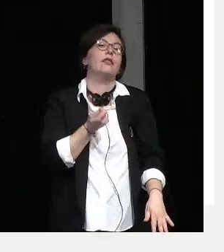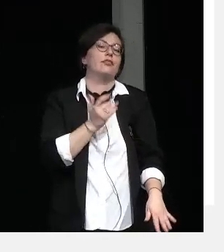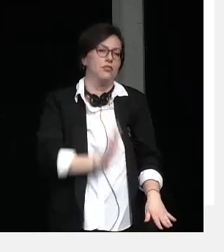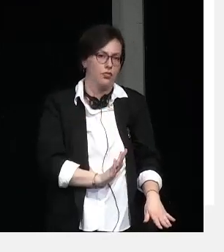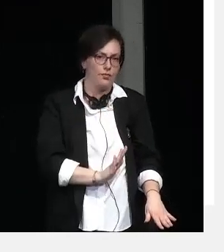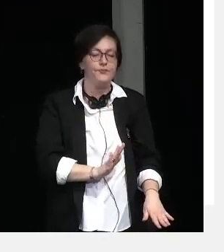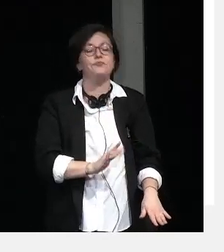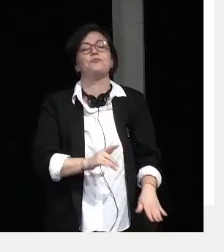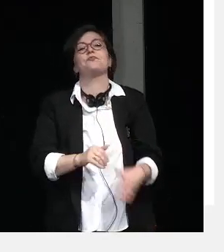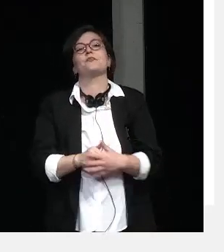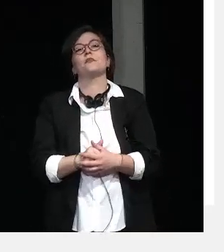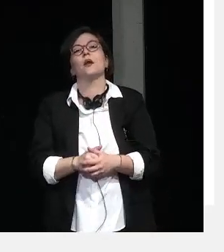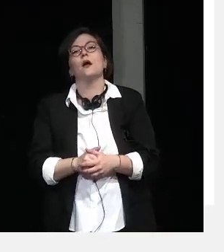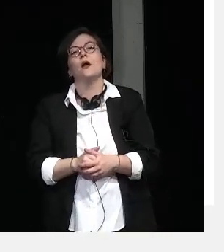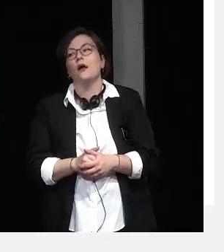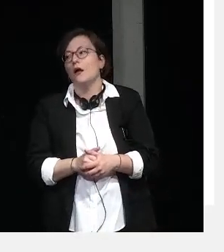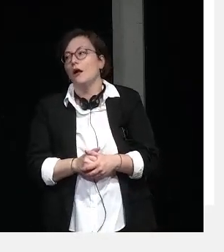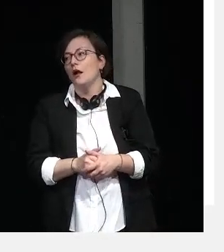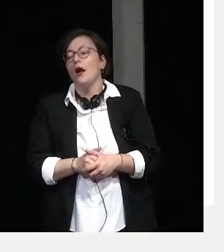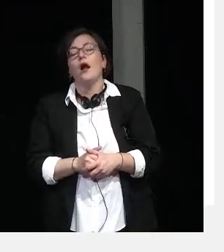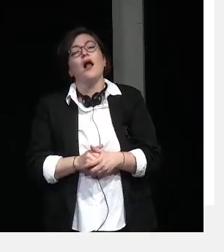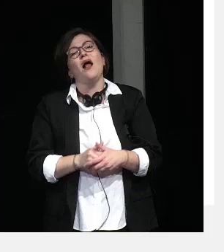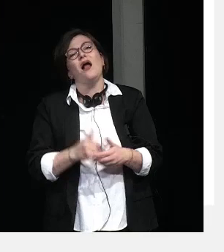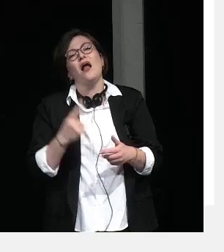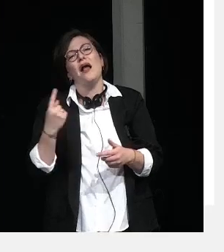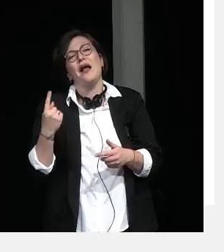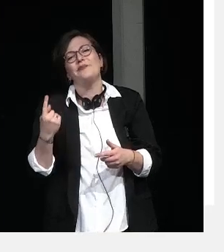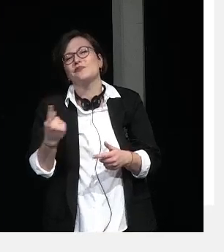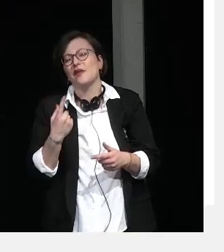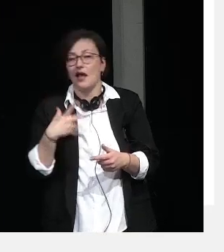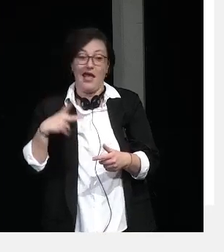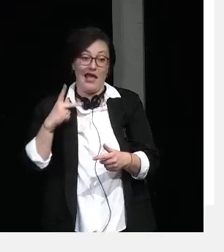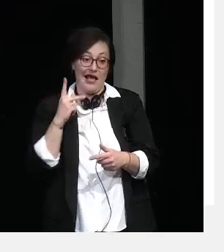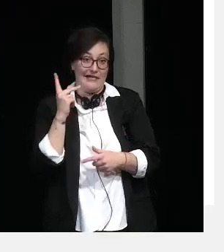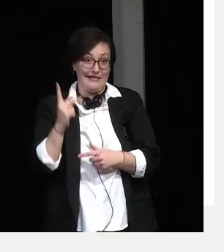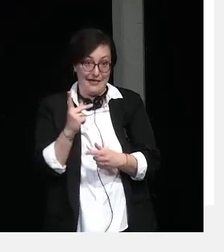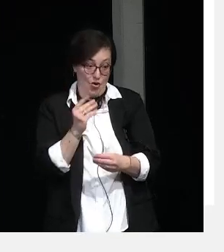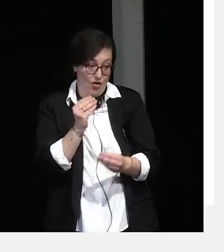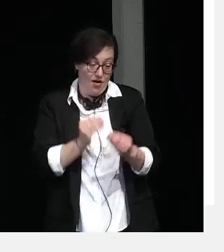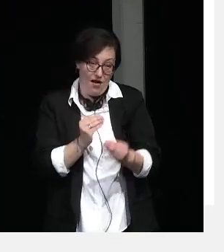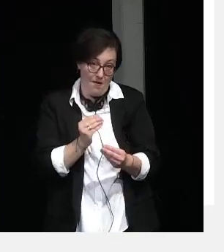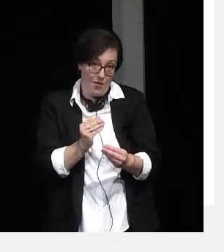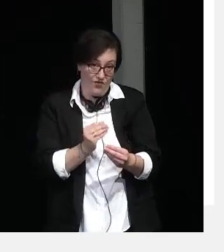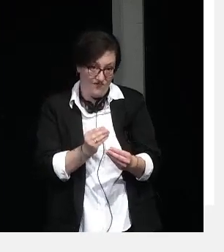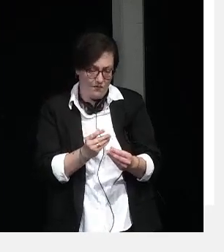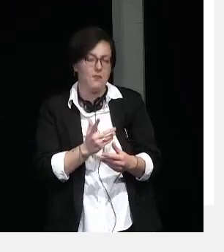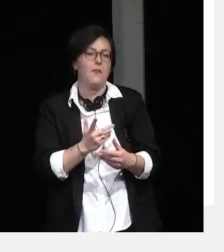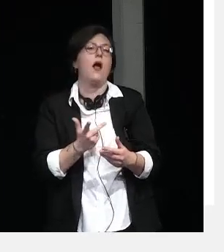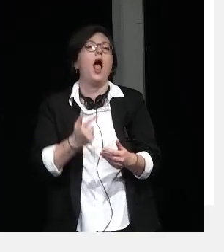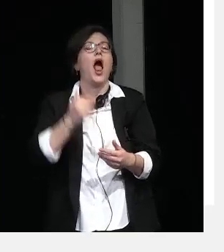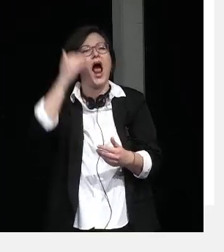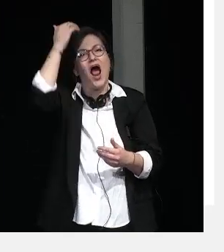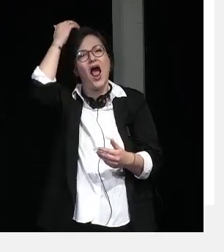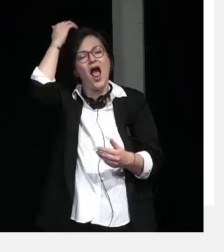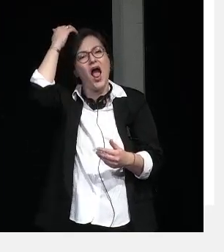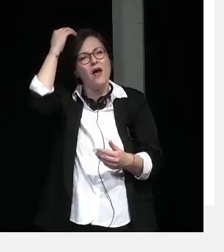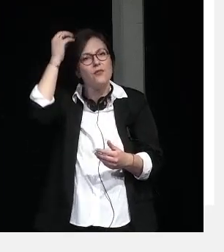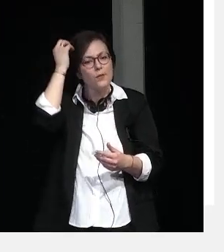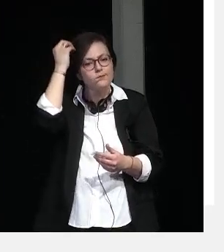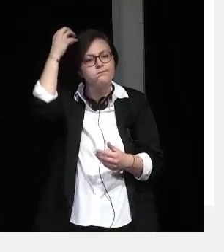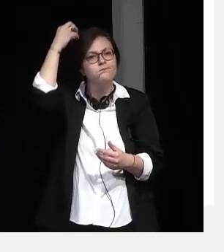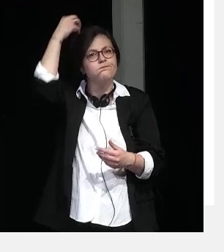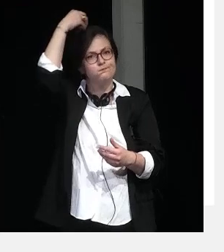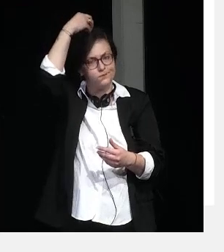η οποία δημιουργεί κάποια κινητικά θέματα, αλλά στο τμήμα του εγκεφάλου που έχει υποστεί